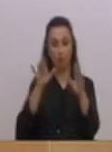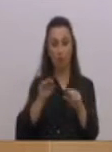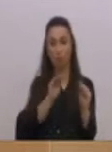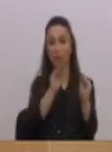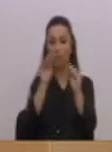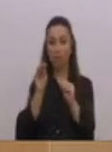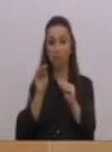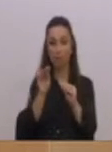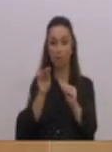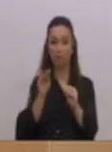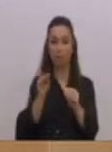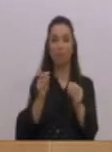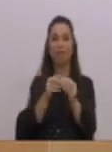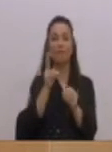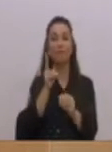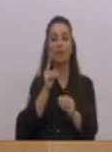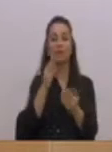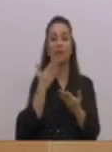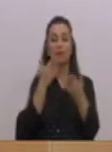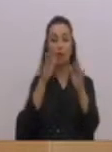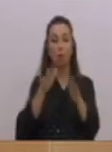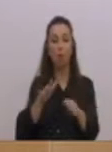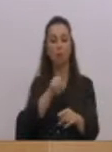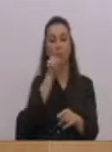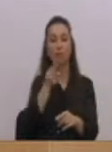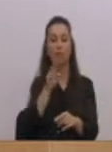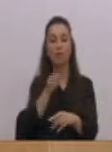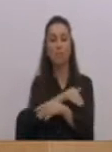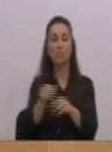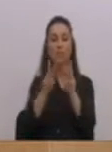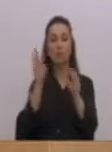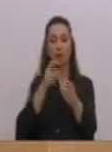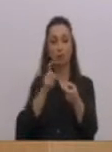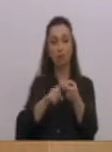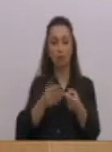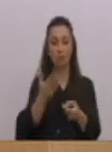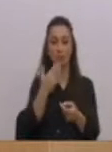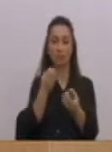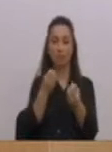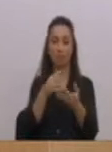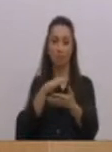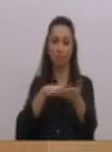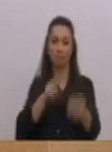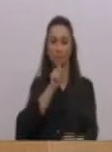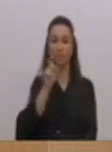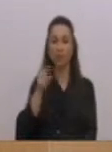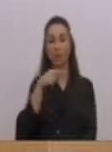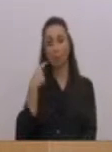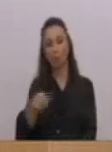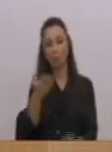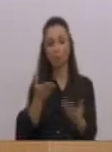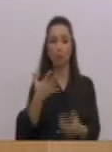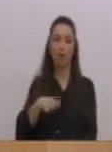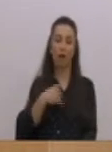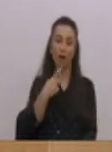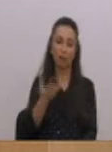კომპიუტერზე, შეცვალოთ ის თუ ვის ეკითხება თქვენი კომპიუტერი საიტის მისამართს და მარტივად გააგრძელოთ ყურება რუსულ თუ